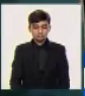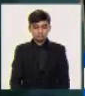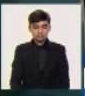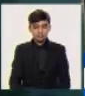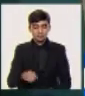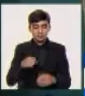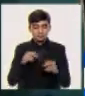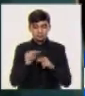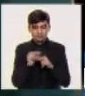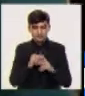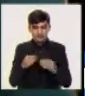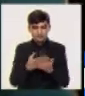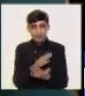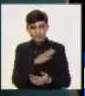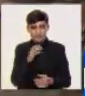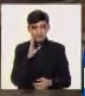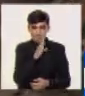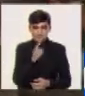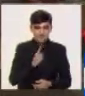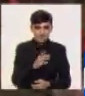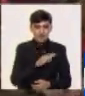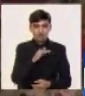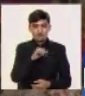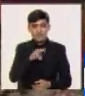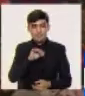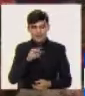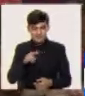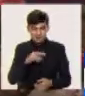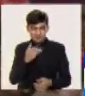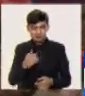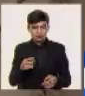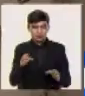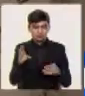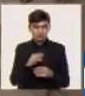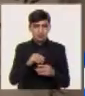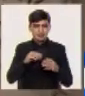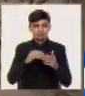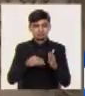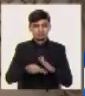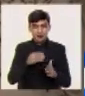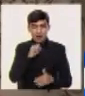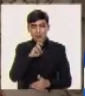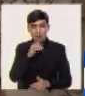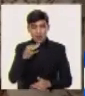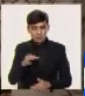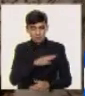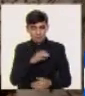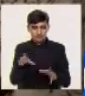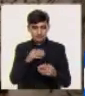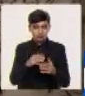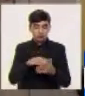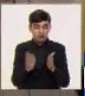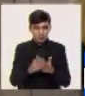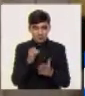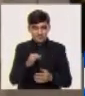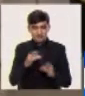От свежего ремонта в квартире матери-одиночки Жамили Жумагуловой ничего не осталось. Обои нужно переклеивать, пол залит водой, пострадала